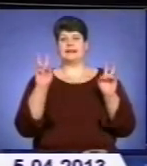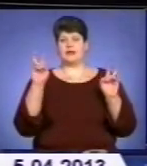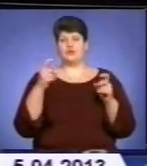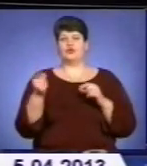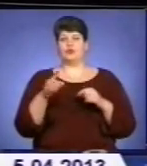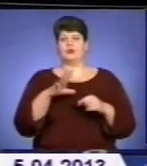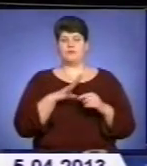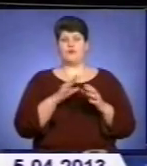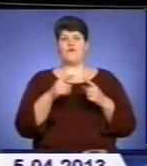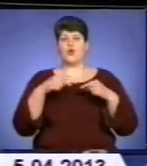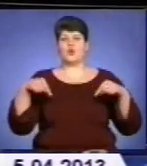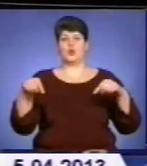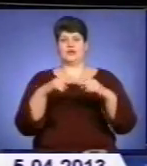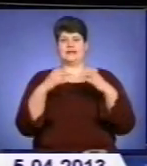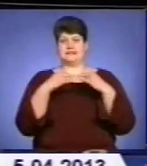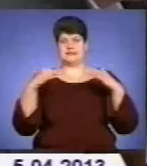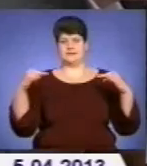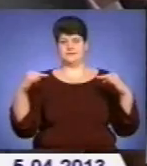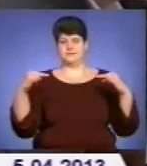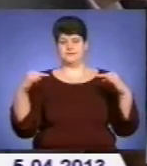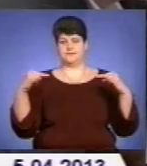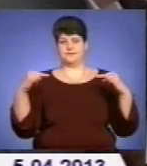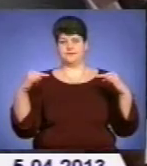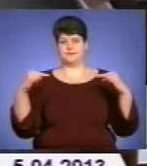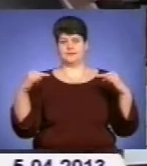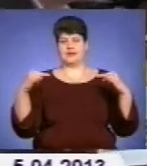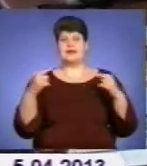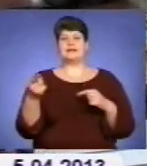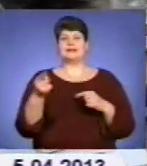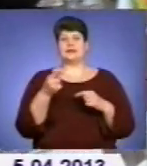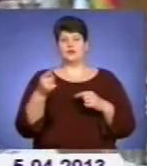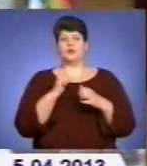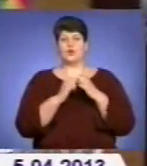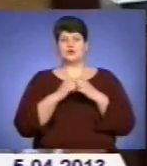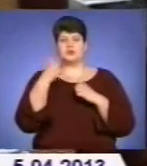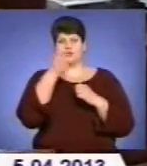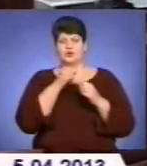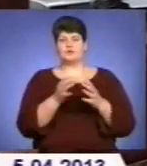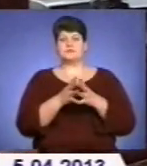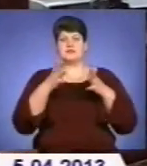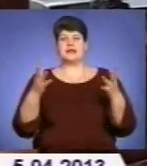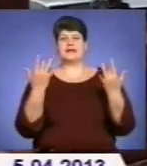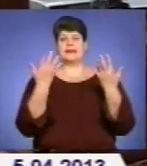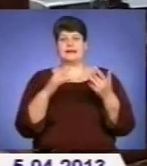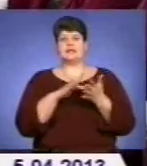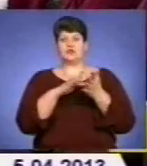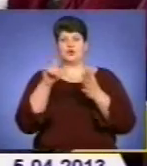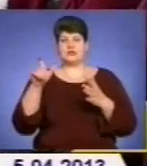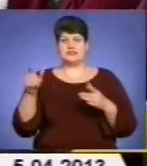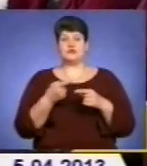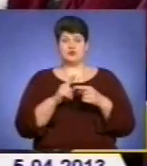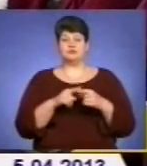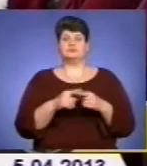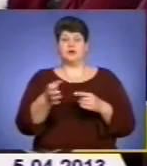круглий стіл. Докладніше Ольга Романюк. На Тернопільщині з кожним роком зростає кількість туристів. Цьому сприяють